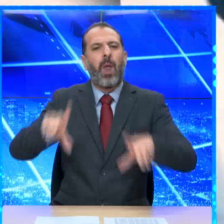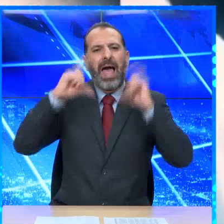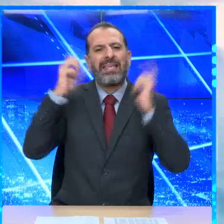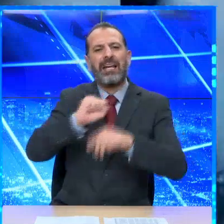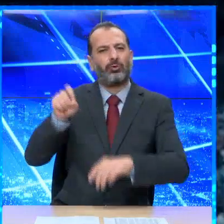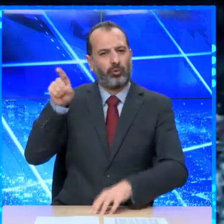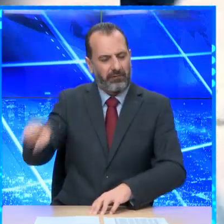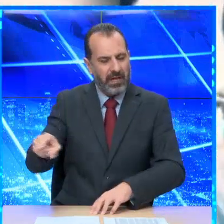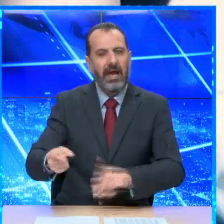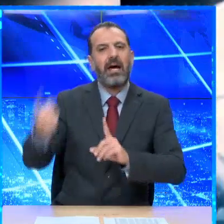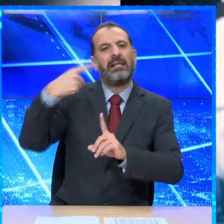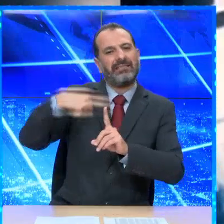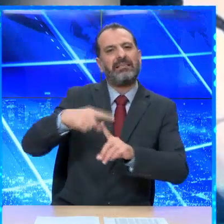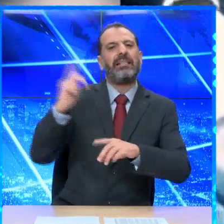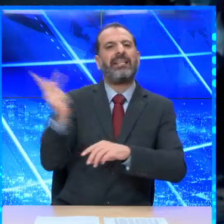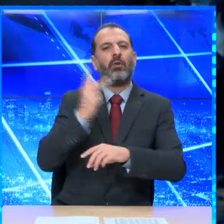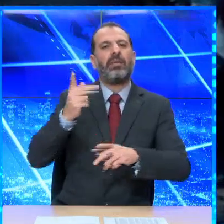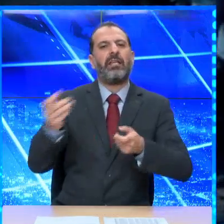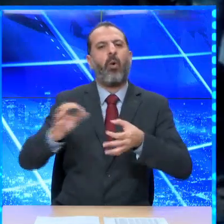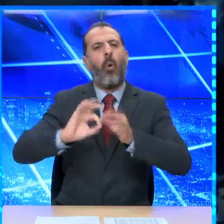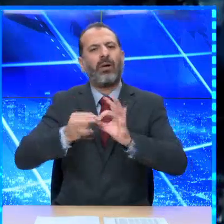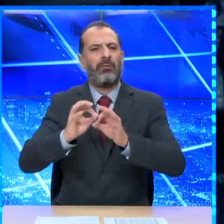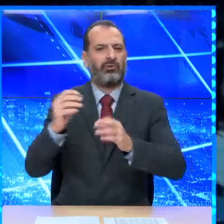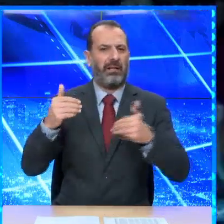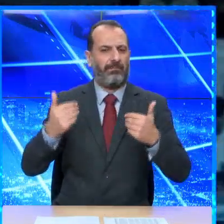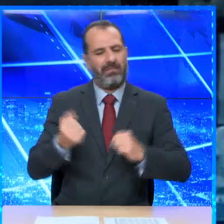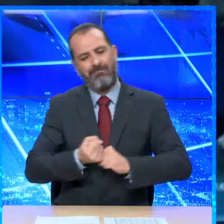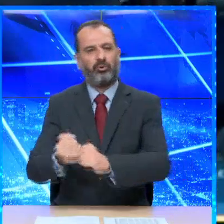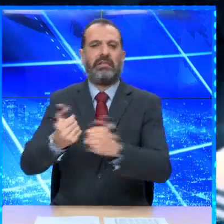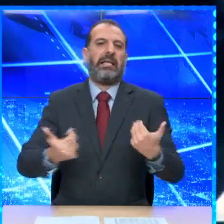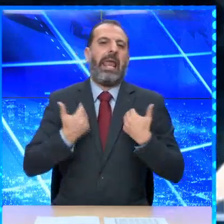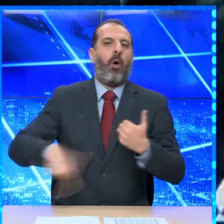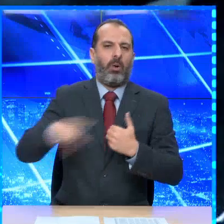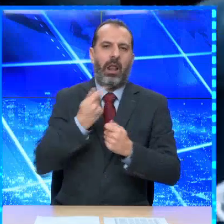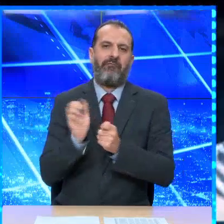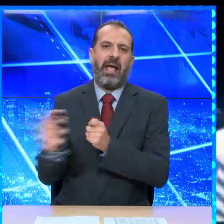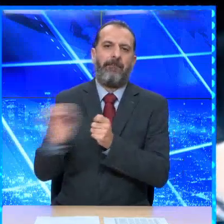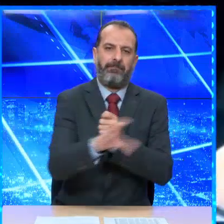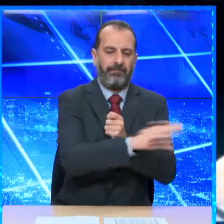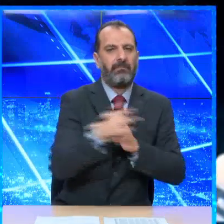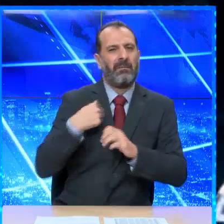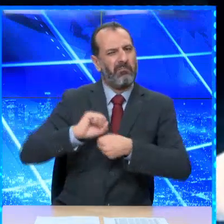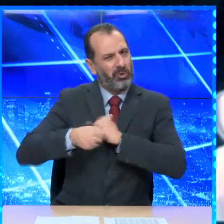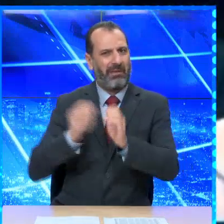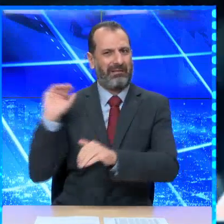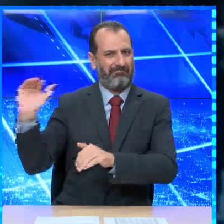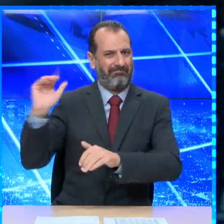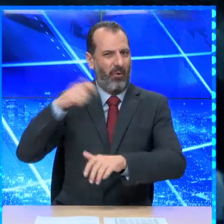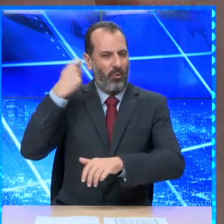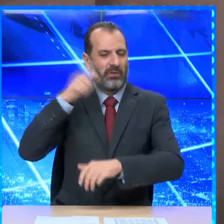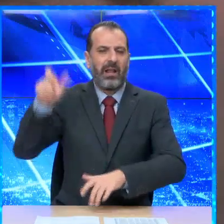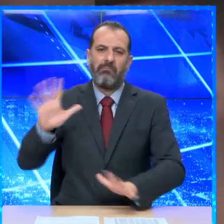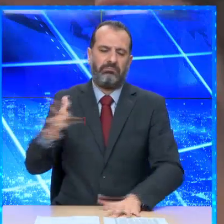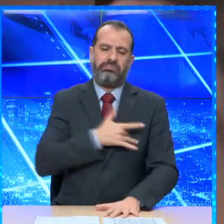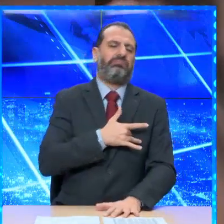και Άρσης, Κοινωνική Οργάνωση Υποστήριξης Νέων Θεσσαλονίκης. Προσπαθήσαμε να μιλήσουμε με τους γονείς του σήμερα, αλλά οι άνθρωποι αυτοί δεν είναι σε θέση,